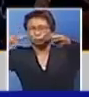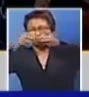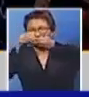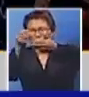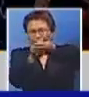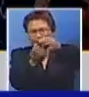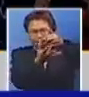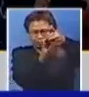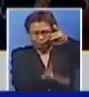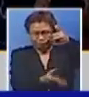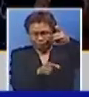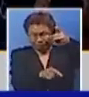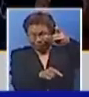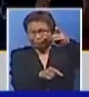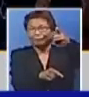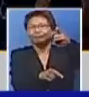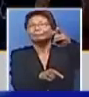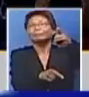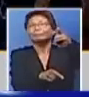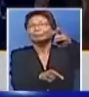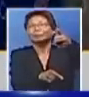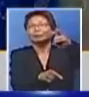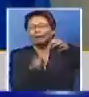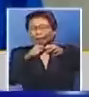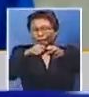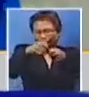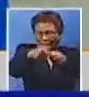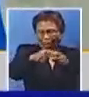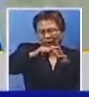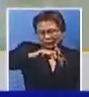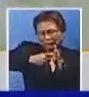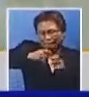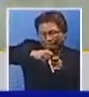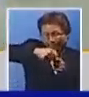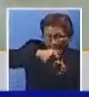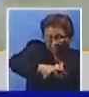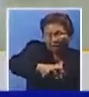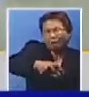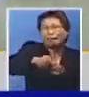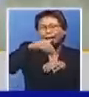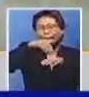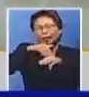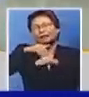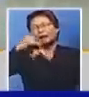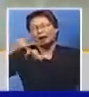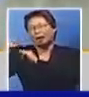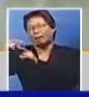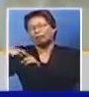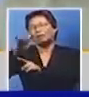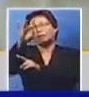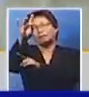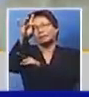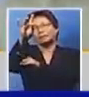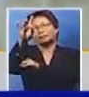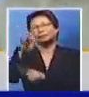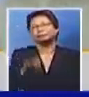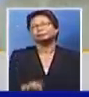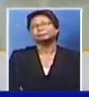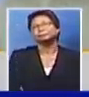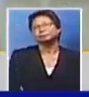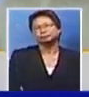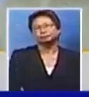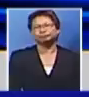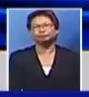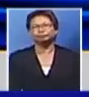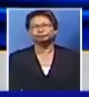RM474.78 juta, di mana pembayaran akan mula dibuat pada penghujung bulan